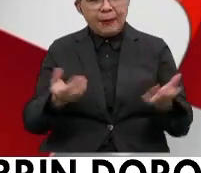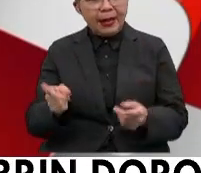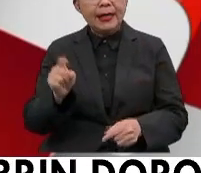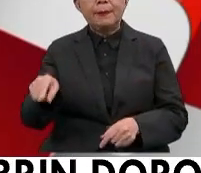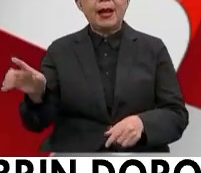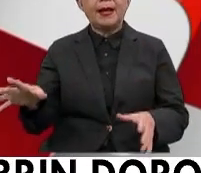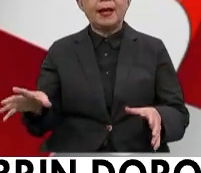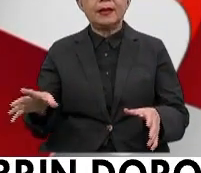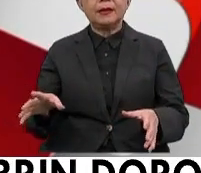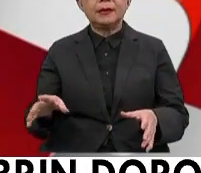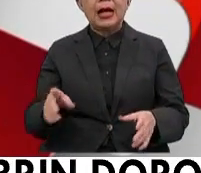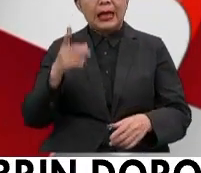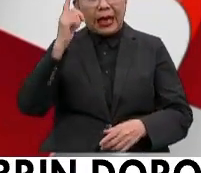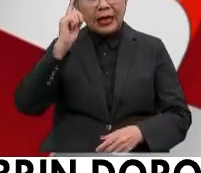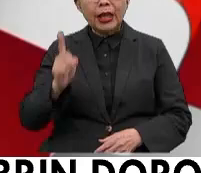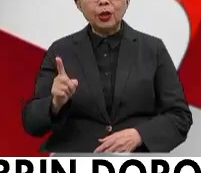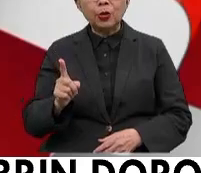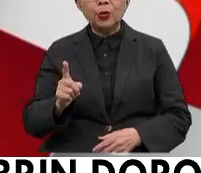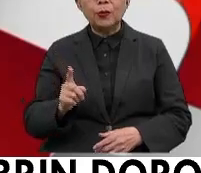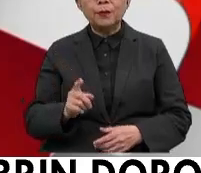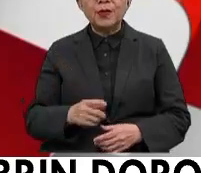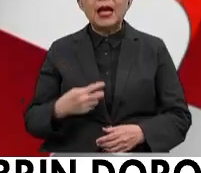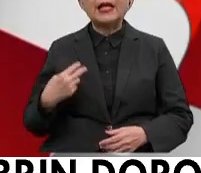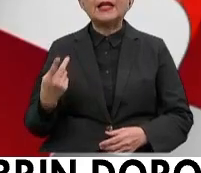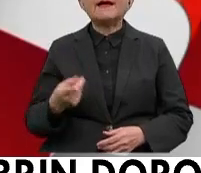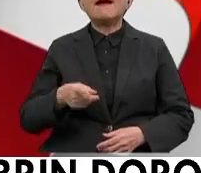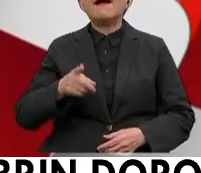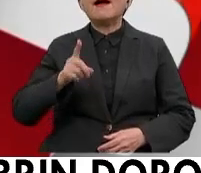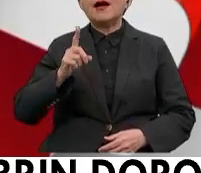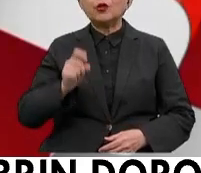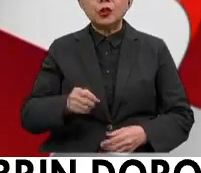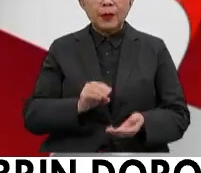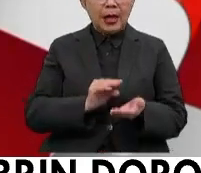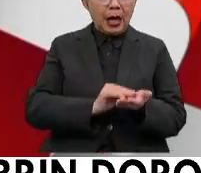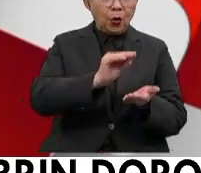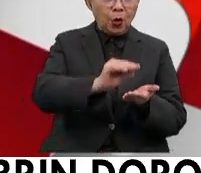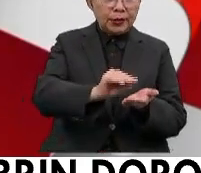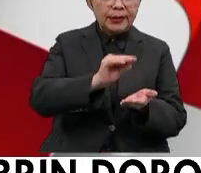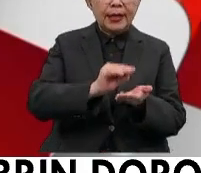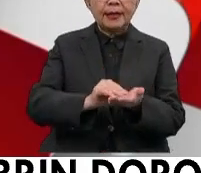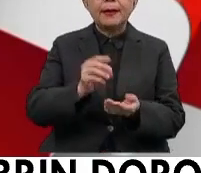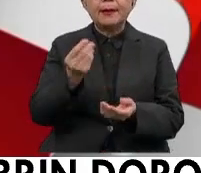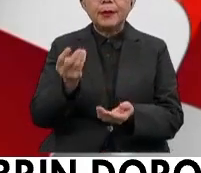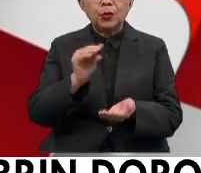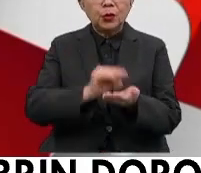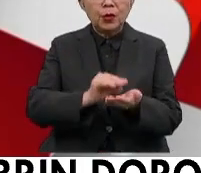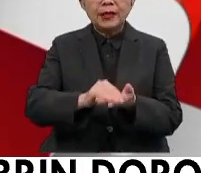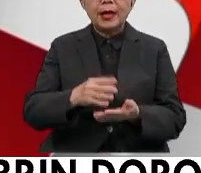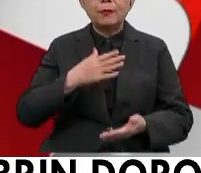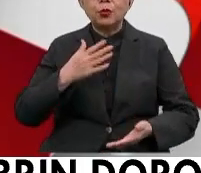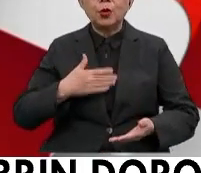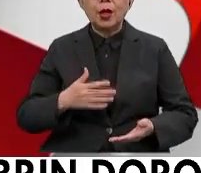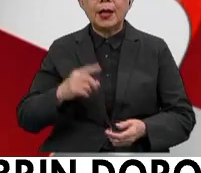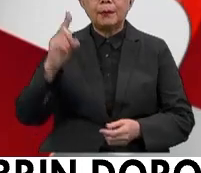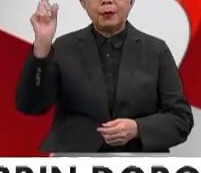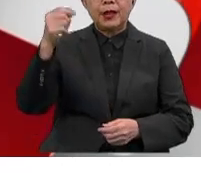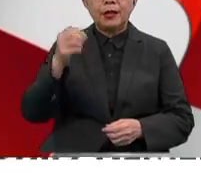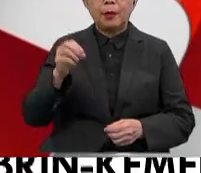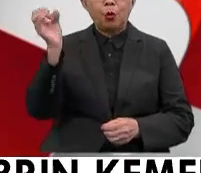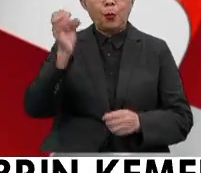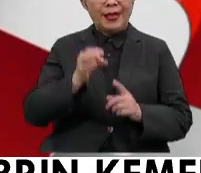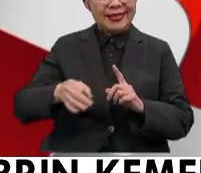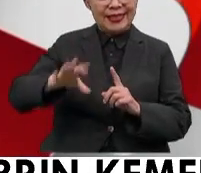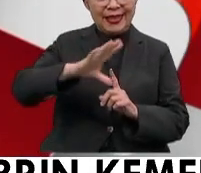berada. Oleh sebab itu, kita harus mengalokasikan anggaran yang dimiliki oleh pemerintah provinsi